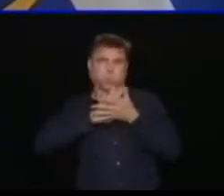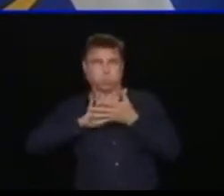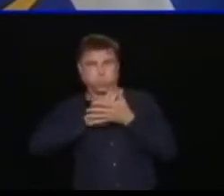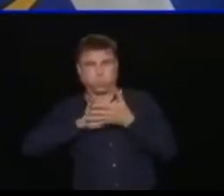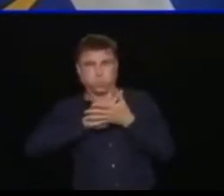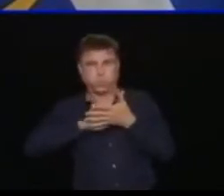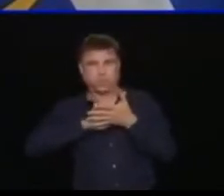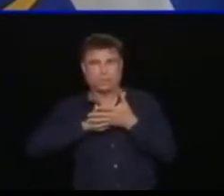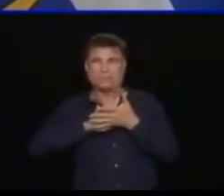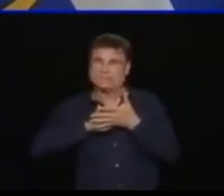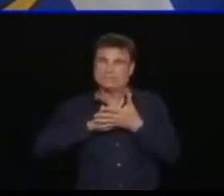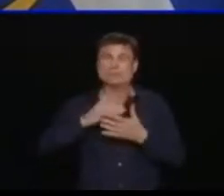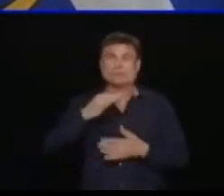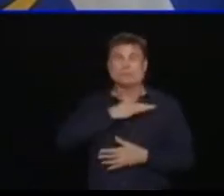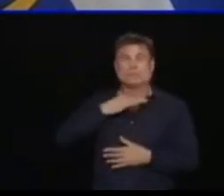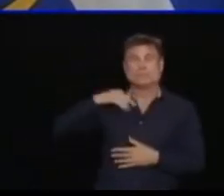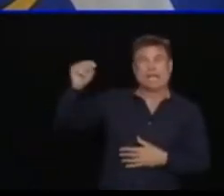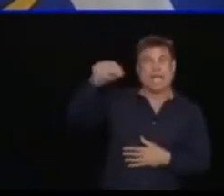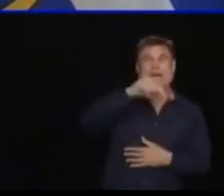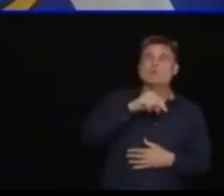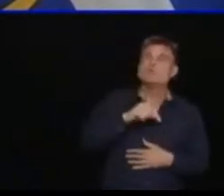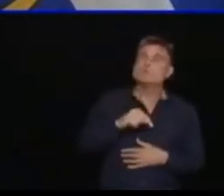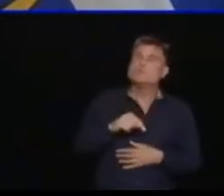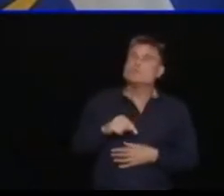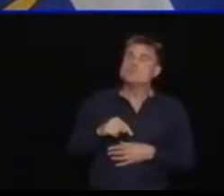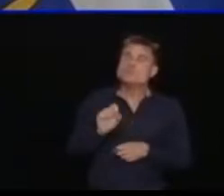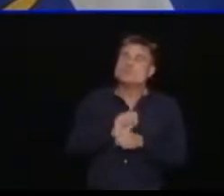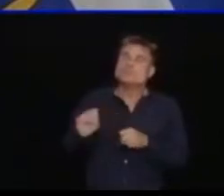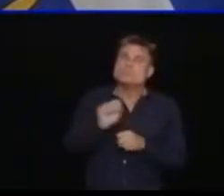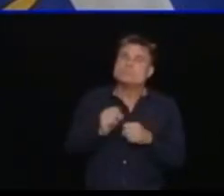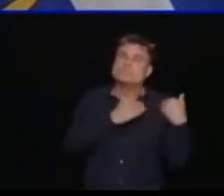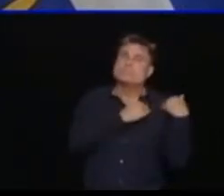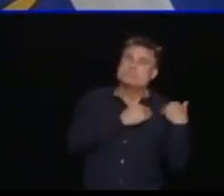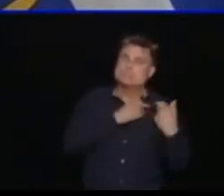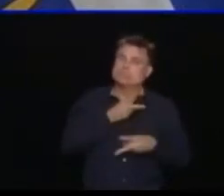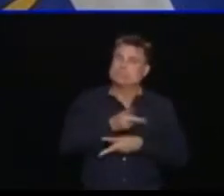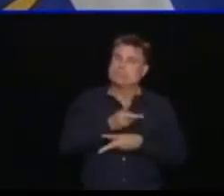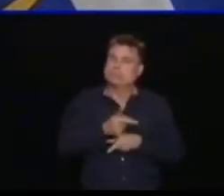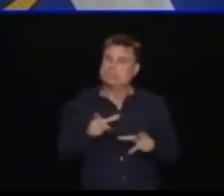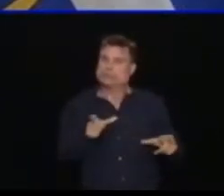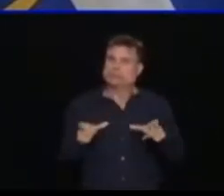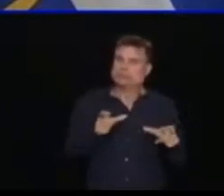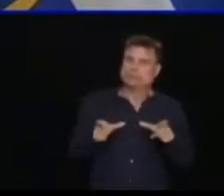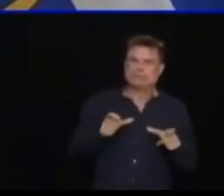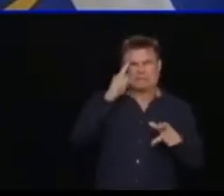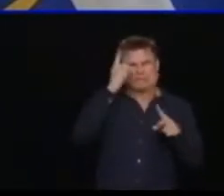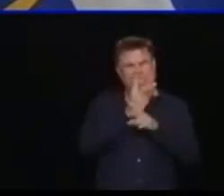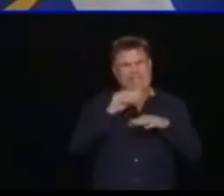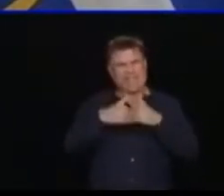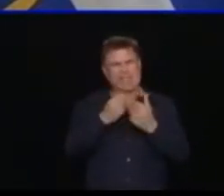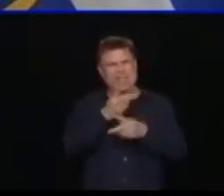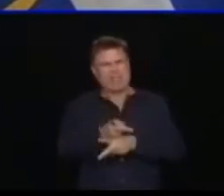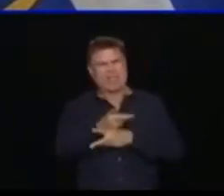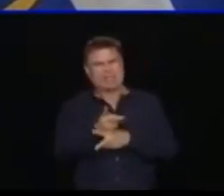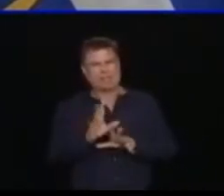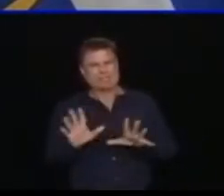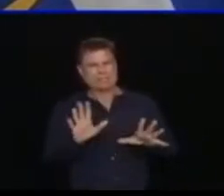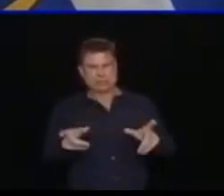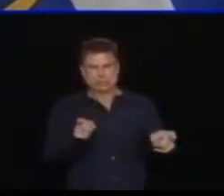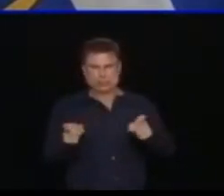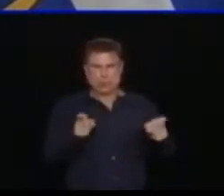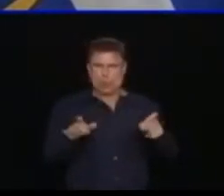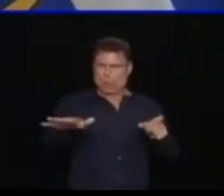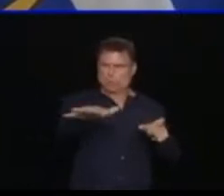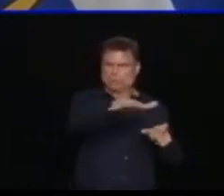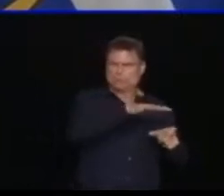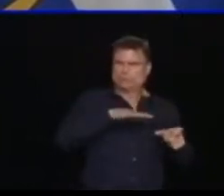要 work 有自己 and 的 to 边 find 线 those ways of doing things safely. 所以我们一定要 rather 考 than 虑我们 shutting 做 things 事 down 情的 blanket, 安全 because then 我 we 们可 know 能 that 也